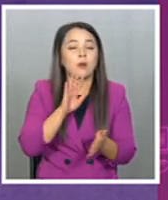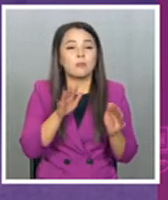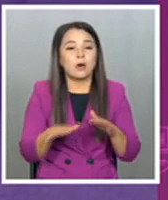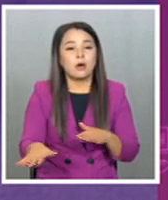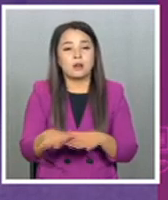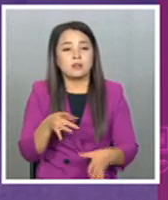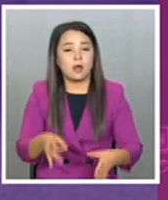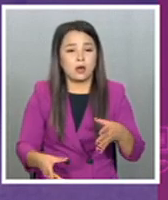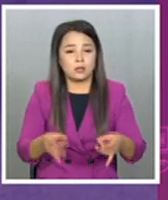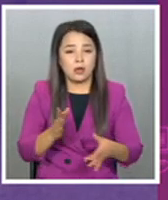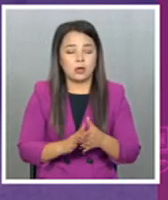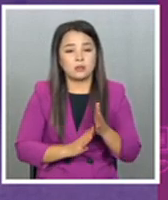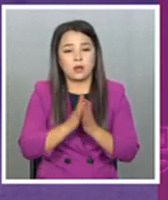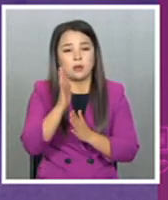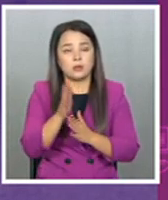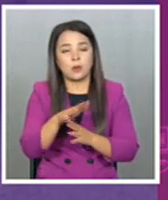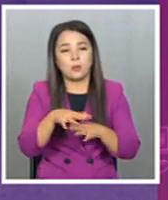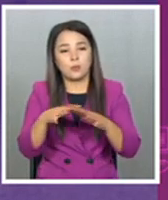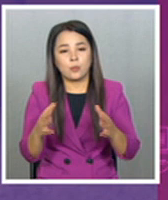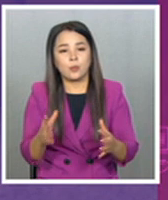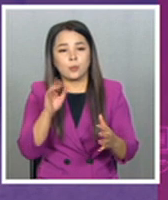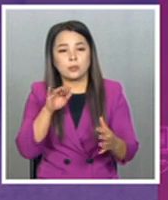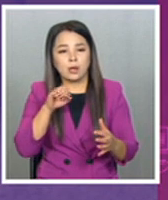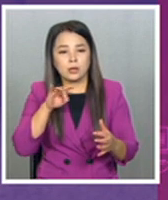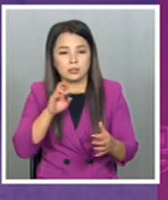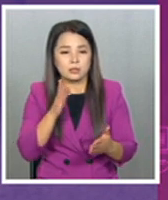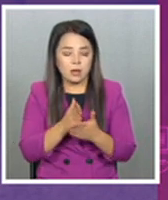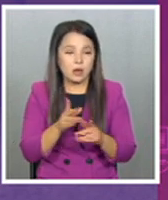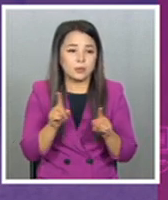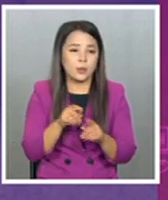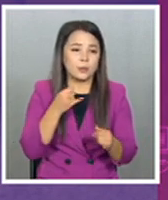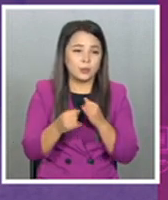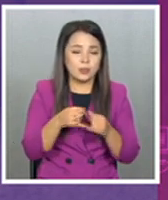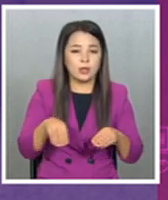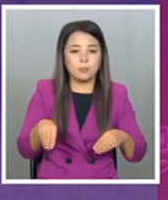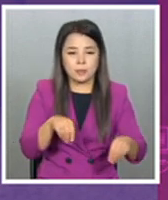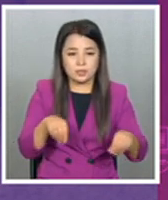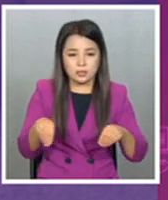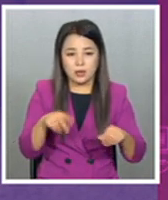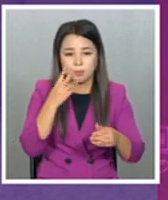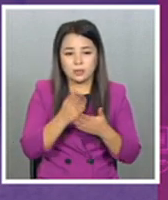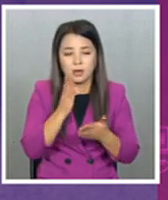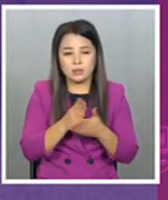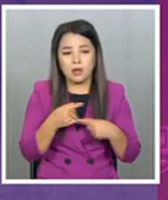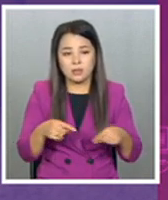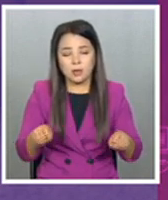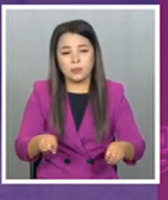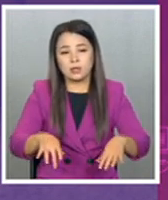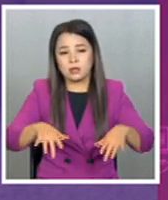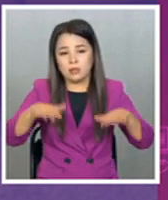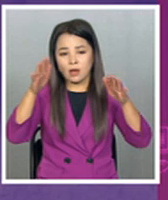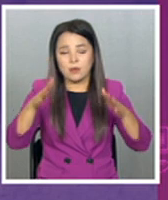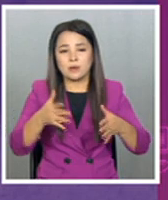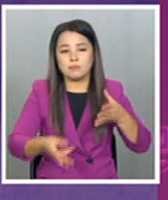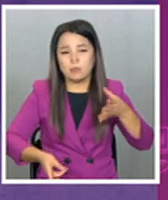него рос чахлый кустарник, а дальше простирались унылые желтые пески. Смрадные испарения поднимались из